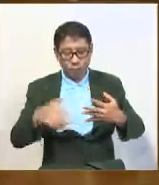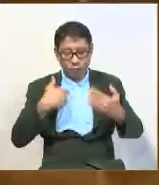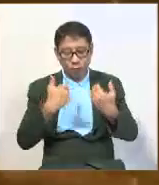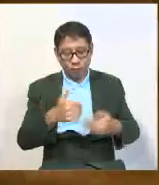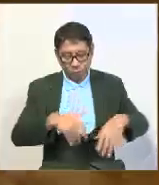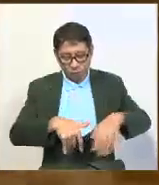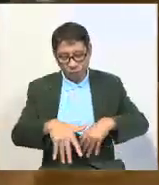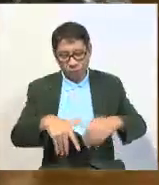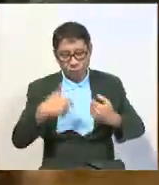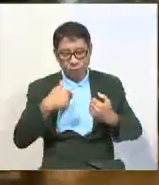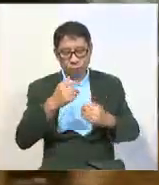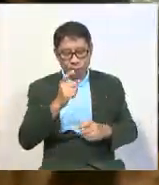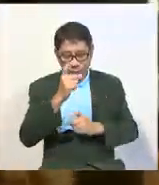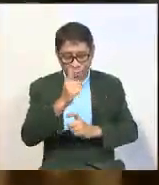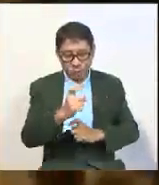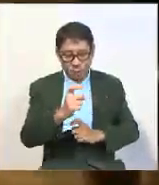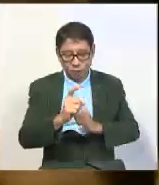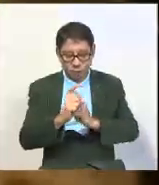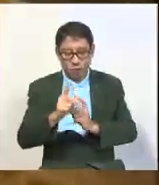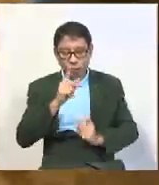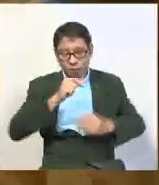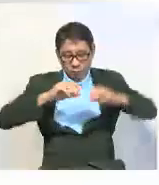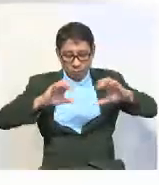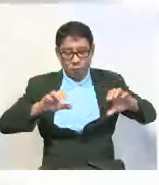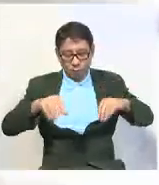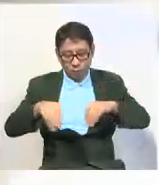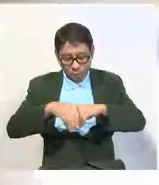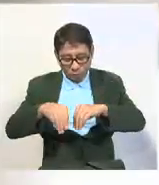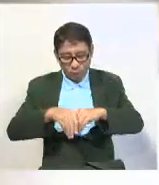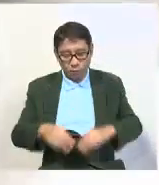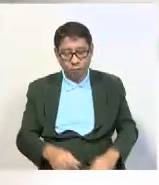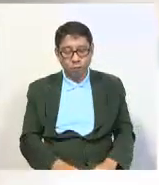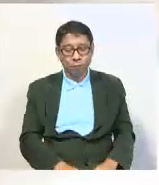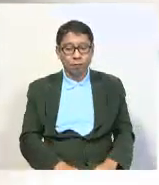านขอให้ประชาชนในพื้นที่เสี่ยงติดตามข่าวสารทางราชการอย่างใกล้ชิดด้วยนะคะ